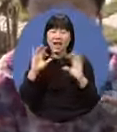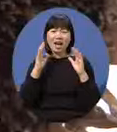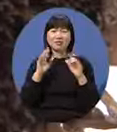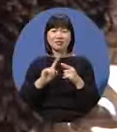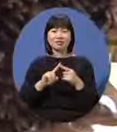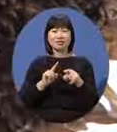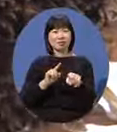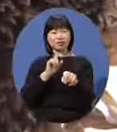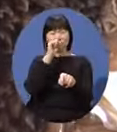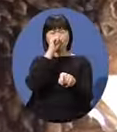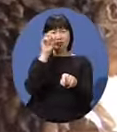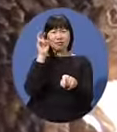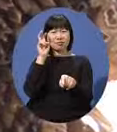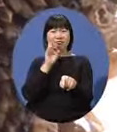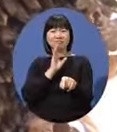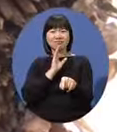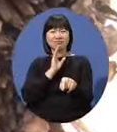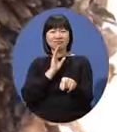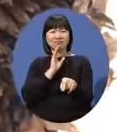아이들은 이런 걸 좋아하더라고요.